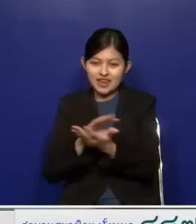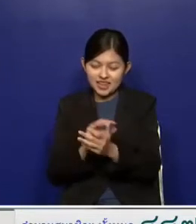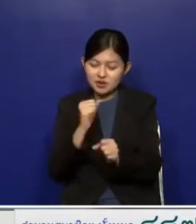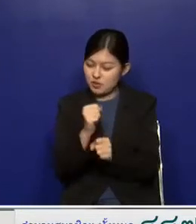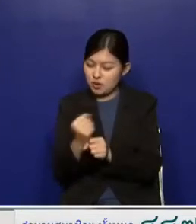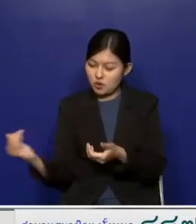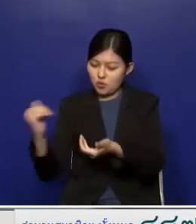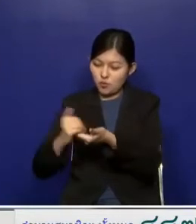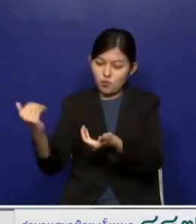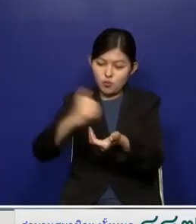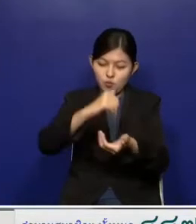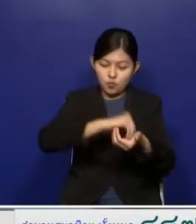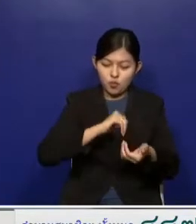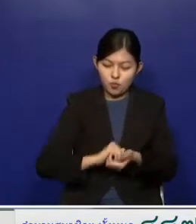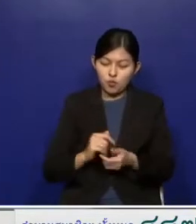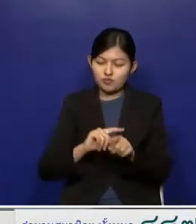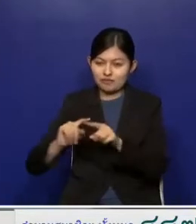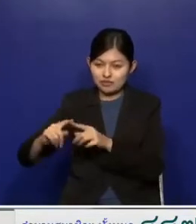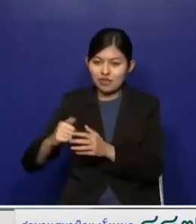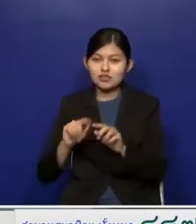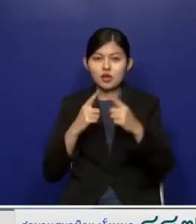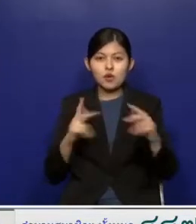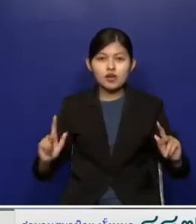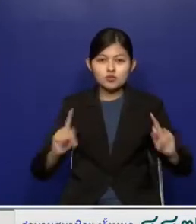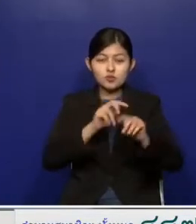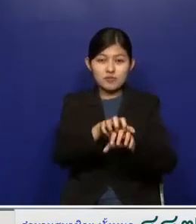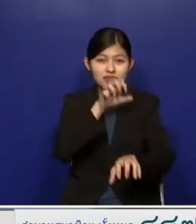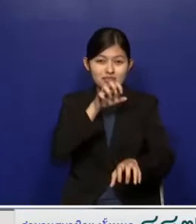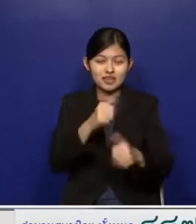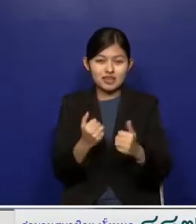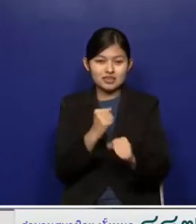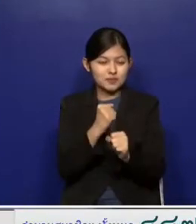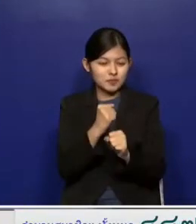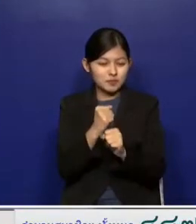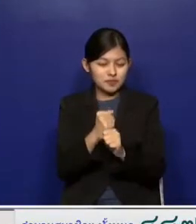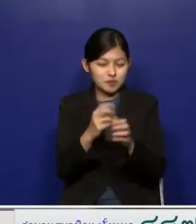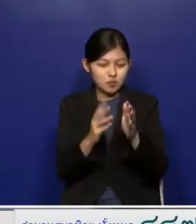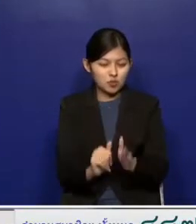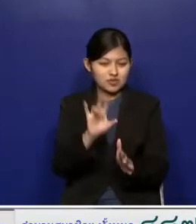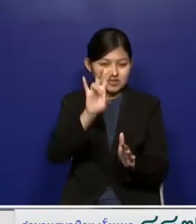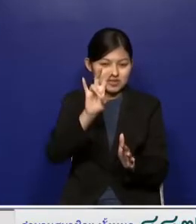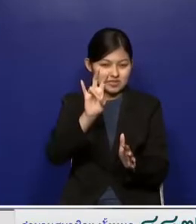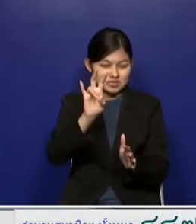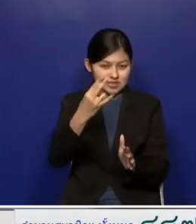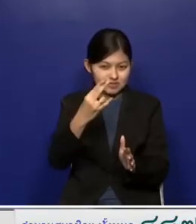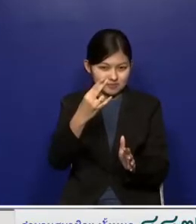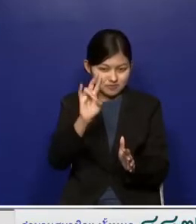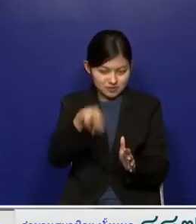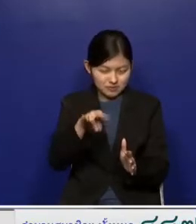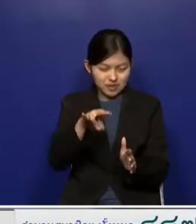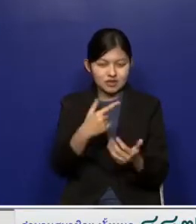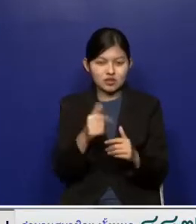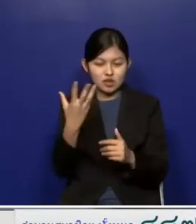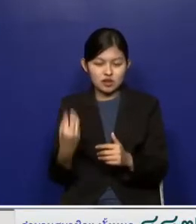่ายครัแต่จนถึบัรนี้ครับ กระสวงมารถไทยททำ ทำไปได้เพีง 7,000 คนยังตกค้างอก 15,000 คน